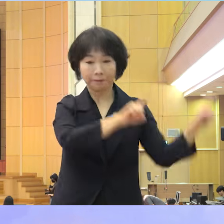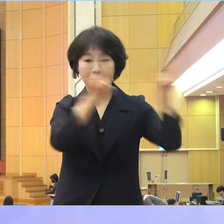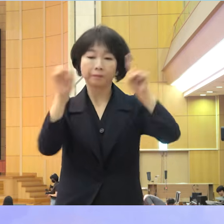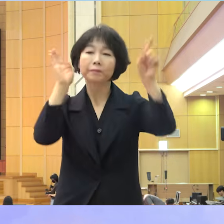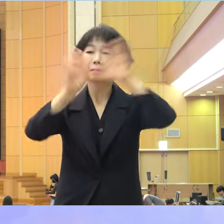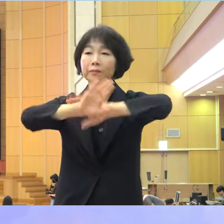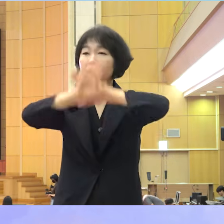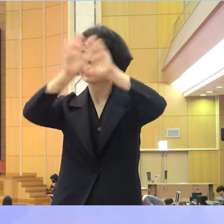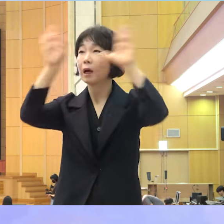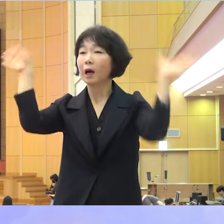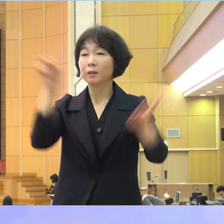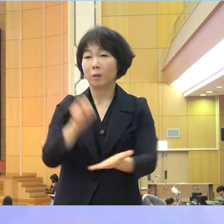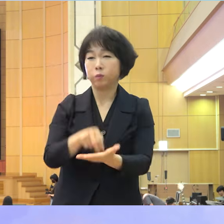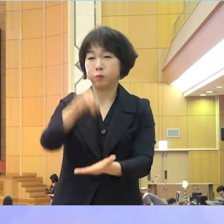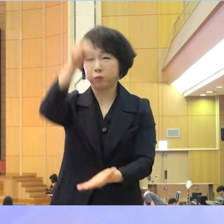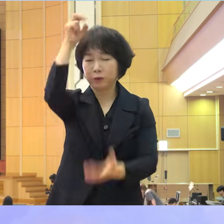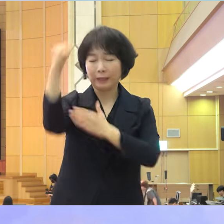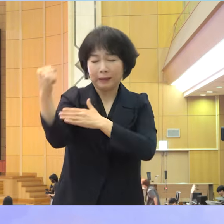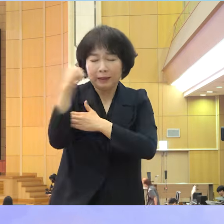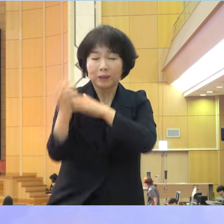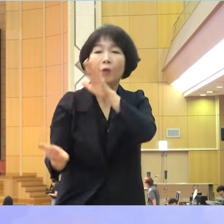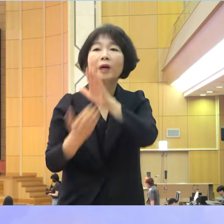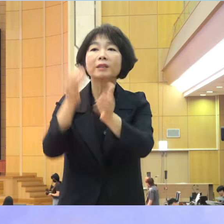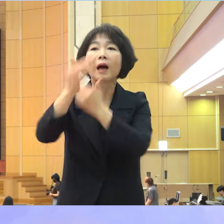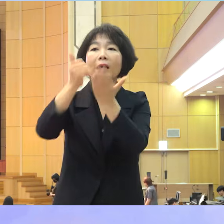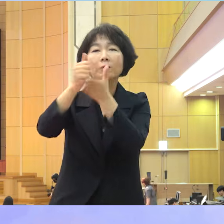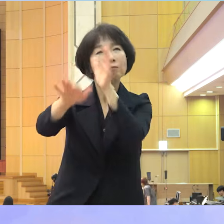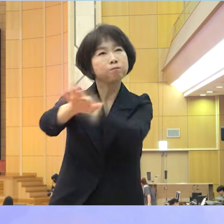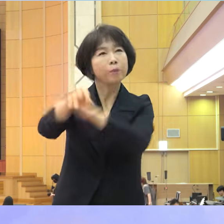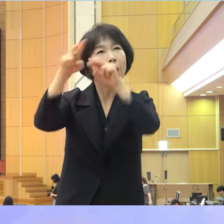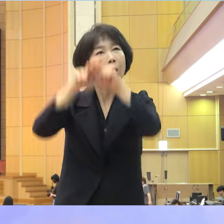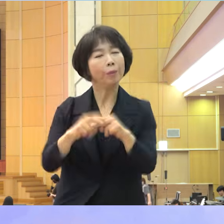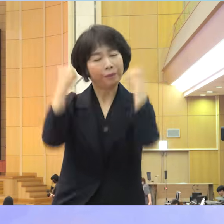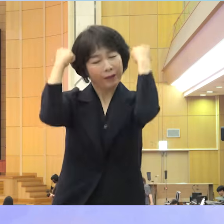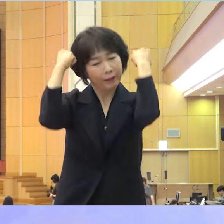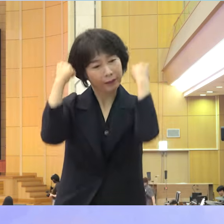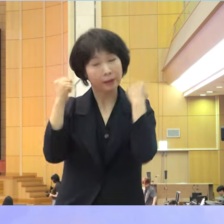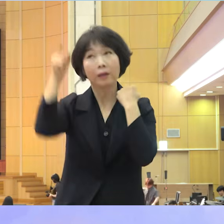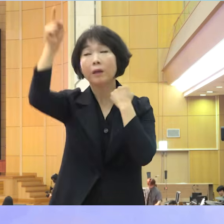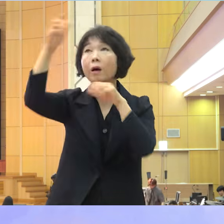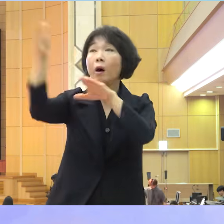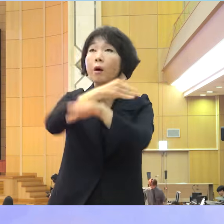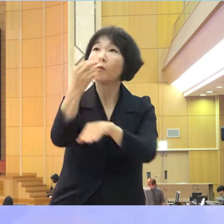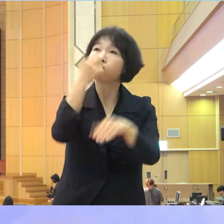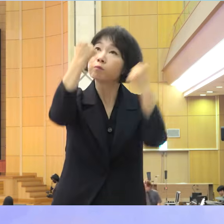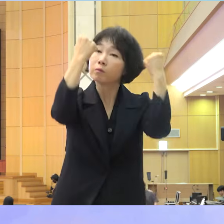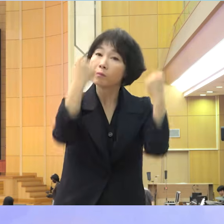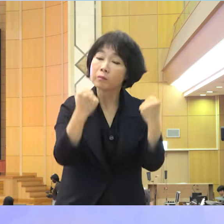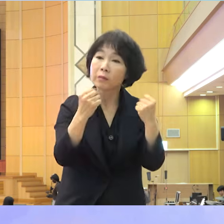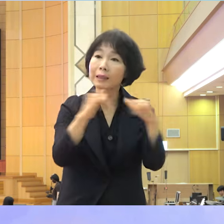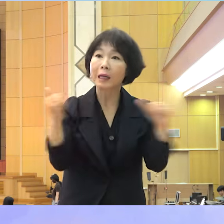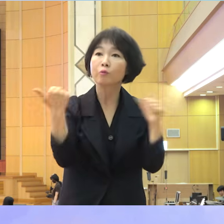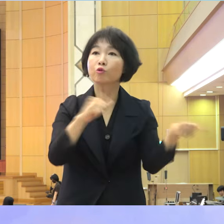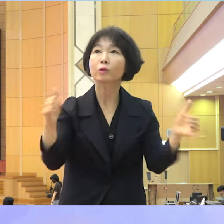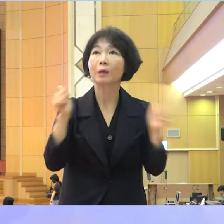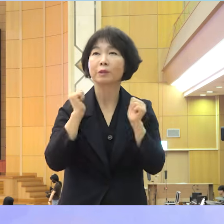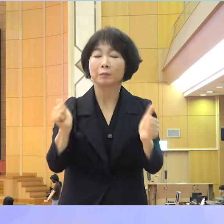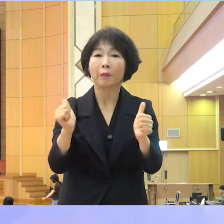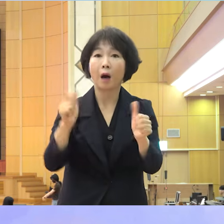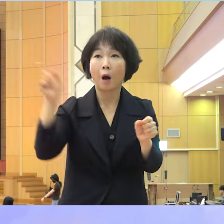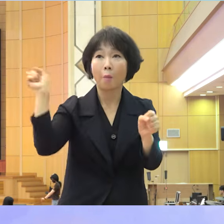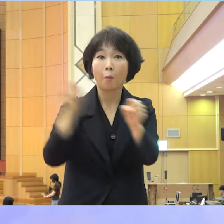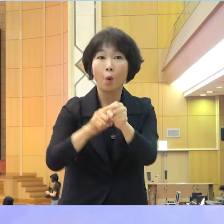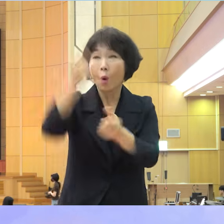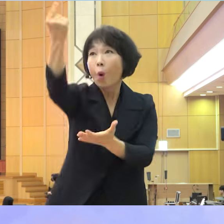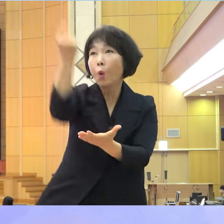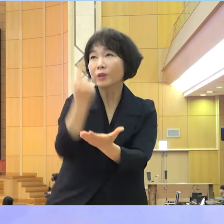다시 살아나시며 하늘에 오르사 전능하신 하나님 우편에 앉아 계시다가 서리로서 산자와 죽은